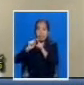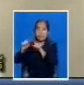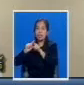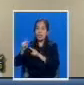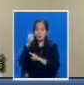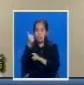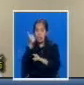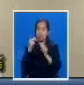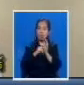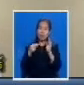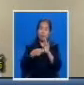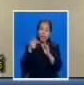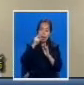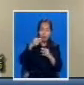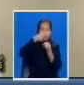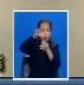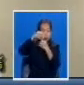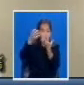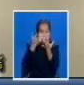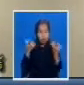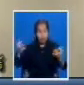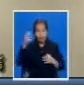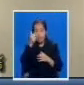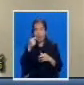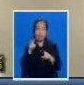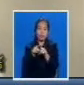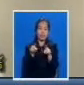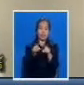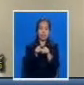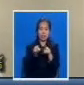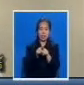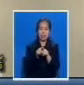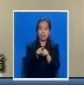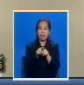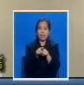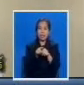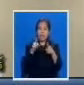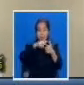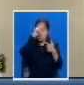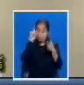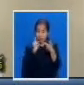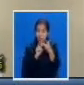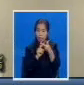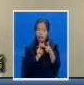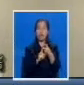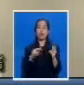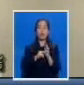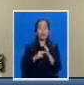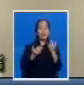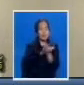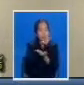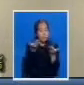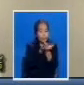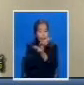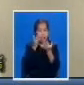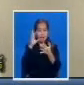เดินทางทั้งในเรื่องของการขนส่งสินค้าได้พร้อมๆกันไปนะครับประการที่3ก็คือจะมีการพิจารณาในเรื่องของ